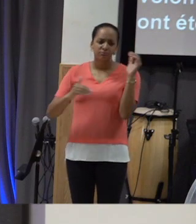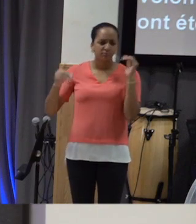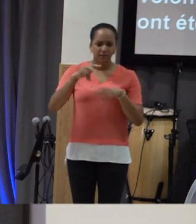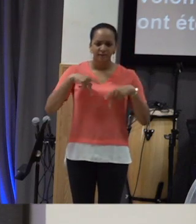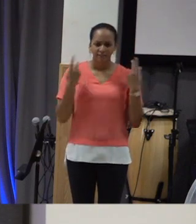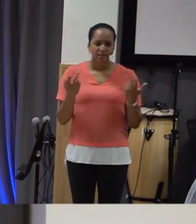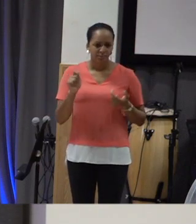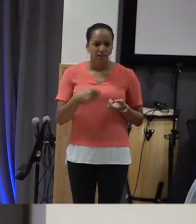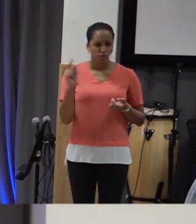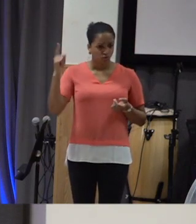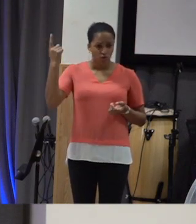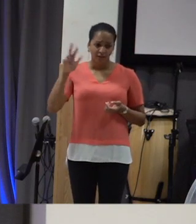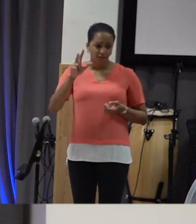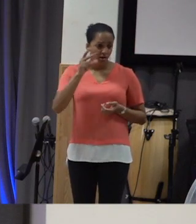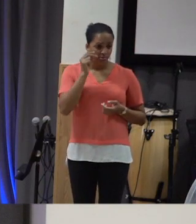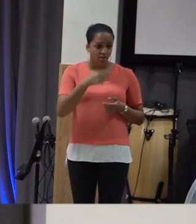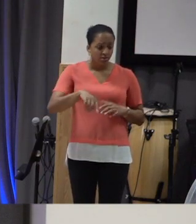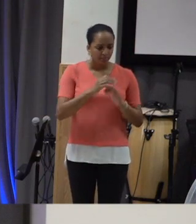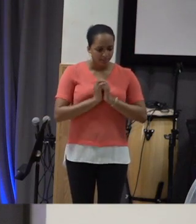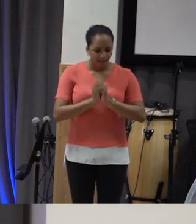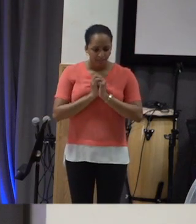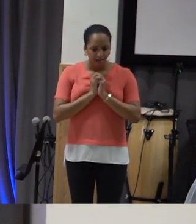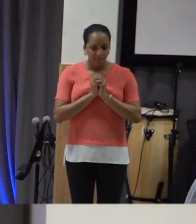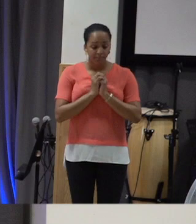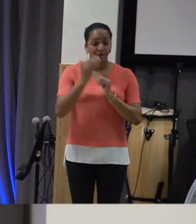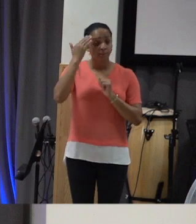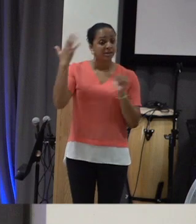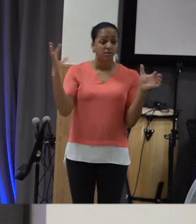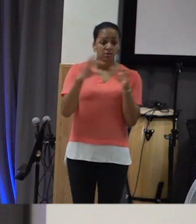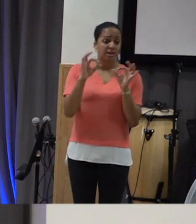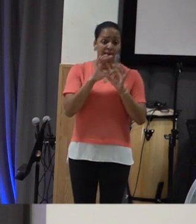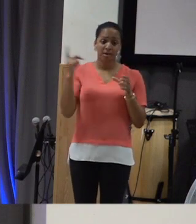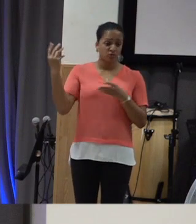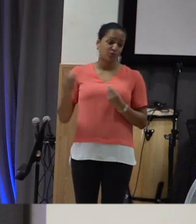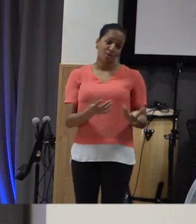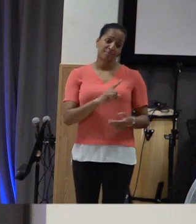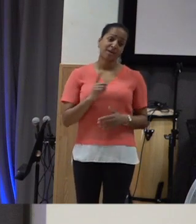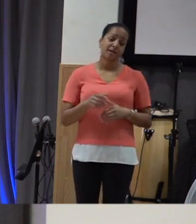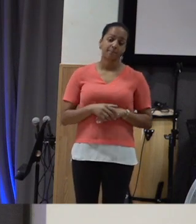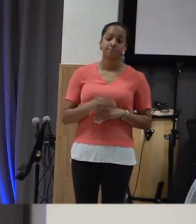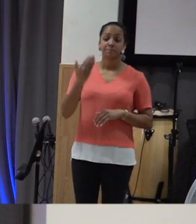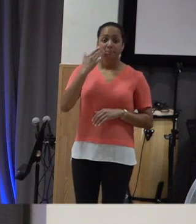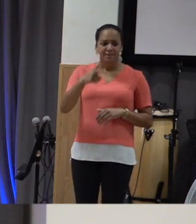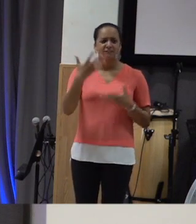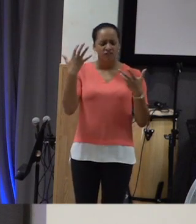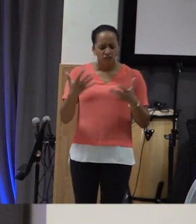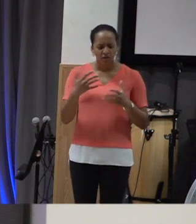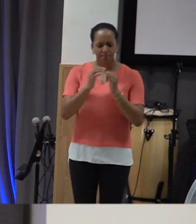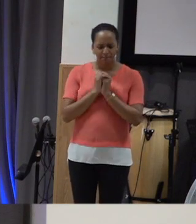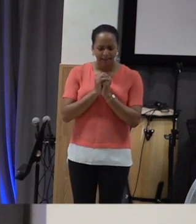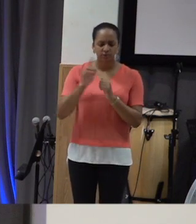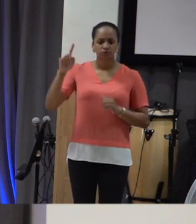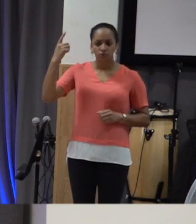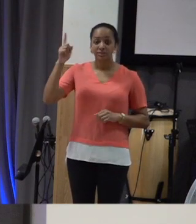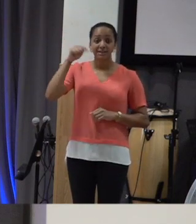que Dieu entendra tes prières. Et si ce n'est pas le cas, Dieu n'entendra pas. Si tu veux que tes prières soient entendues, mon frère, ma sœur, honore Dieu le